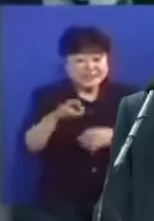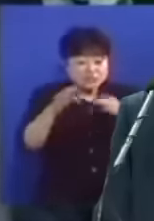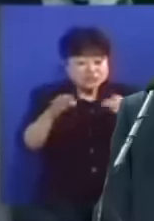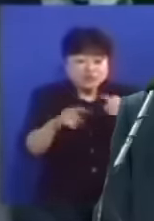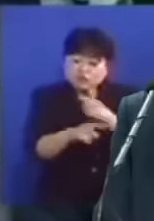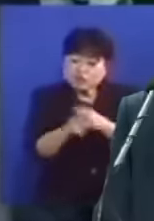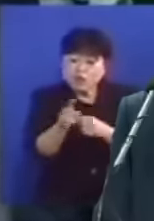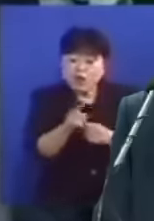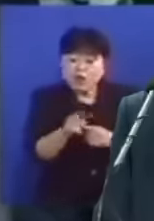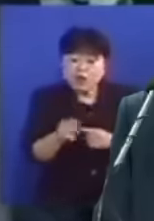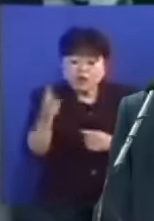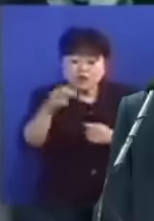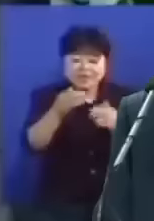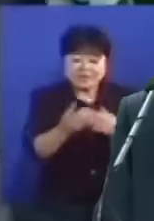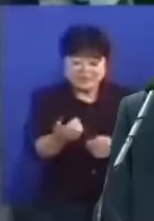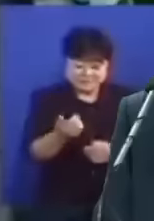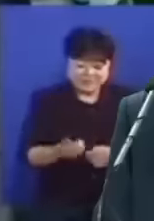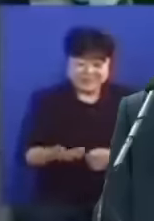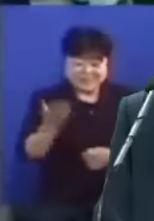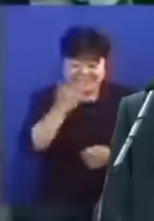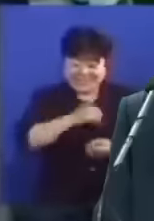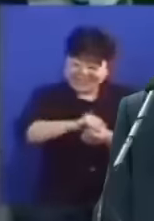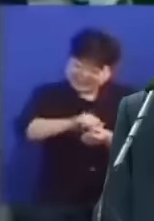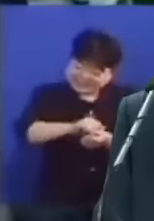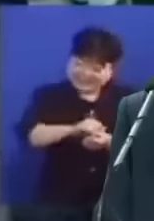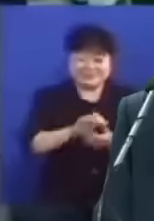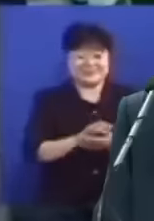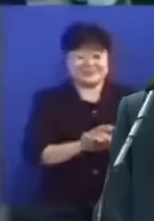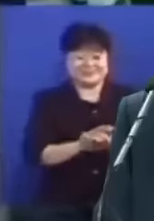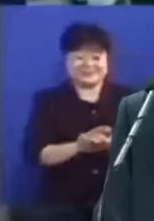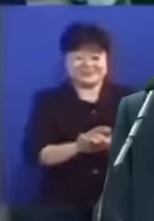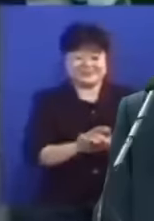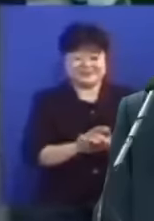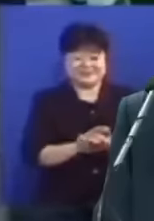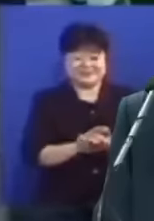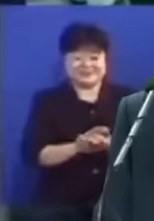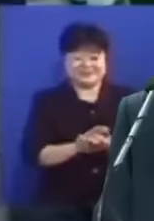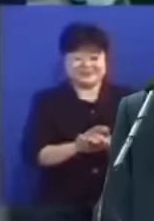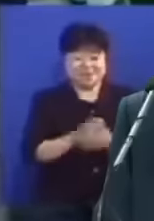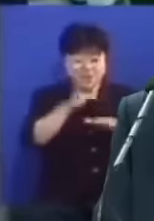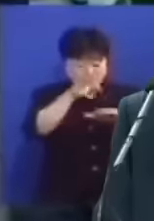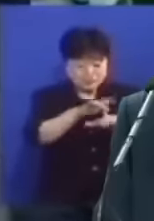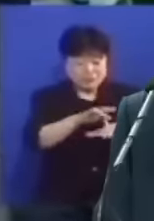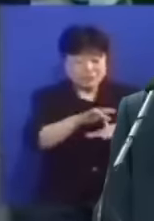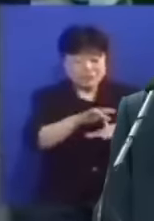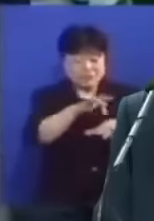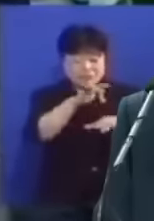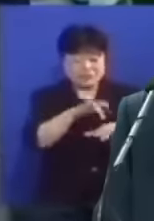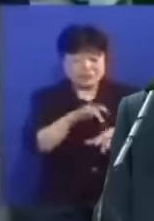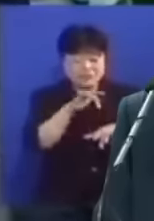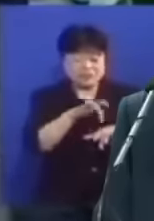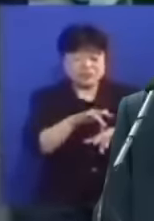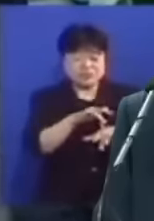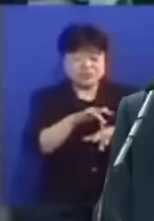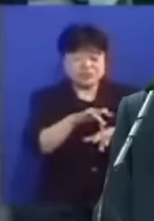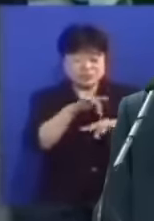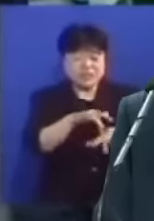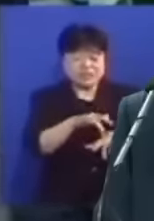그것은 성가대가 미리 청소해 주는 것입니다. 여러분 그냥 들어올 때 귀신과 마귀들이 많이 붙어오지